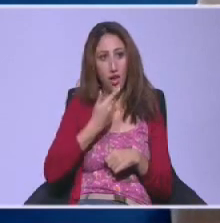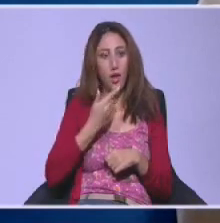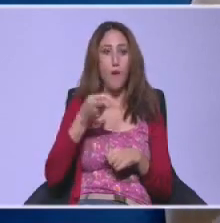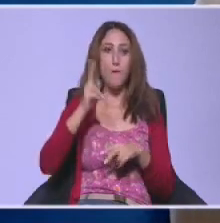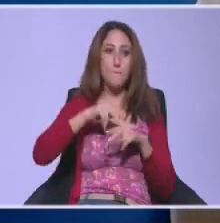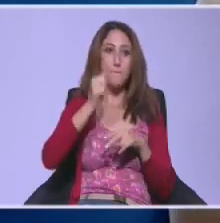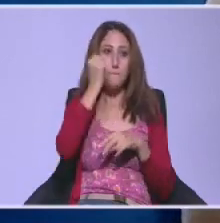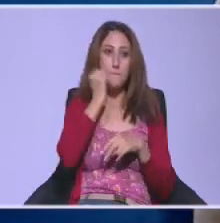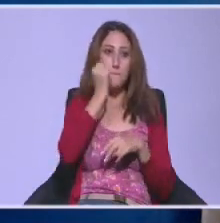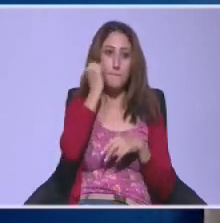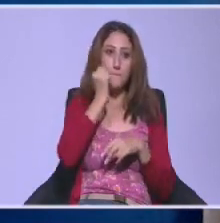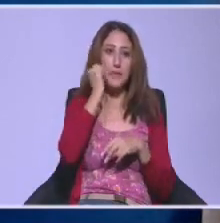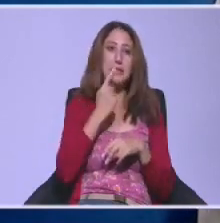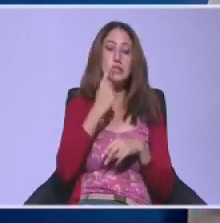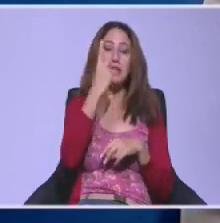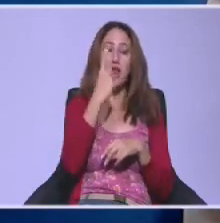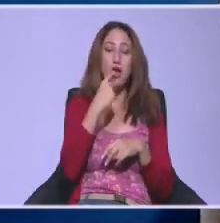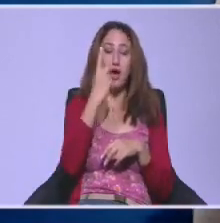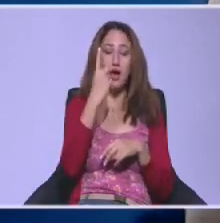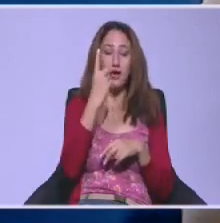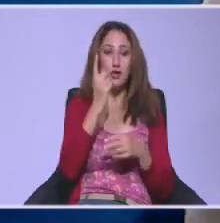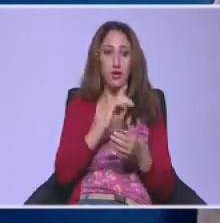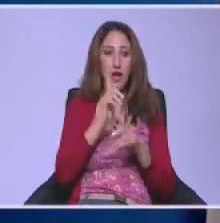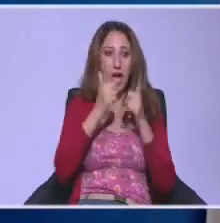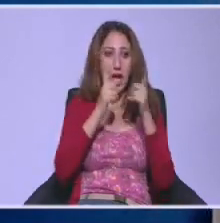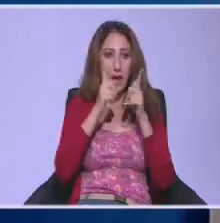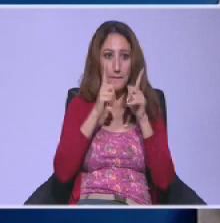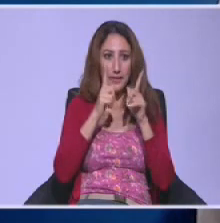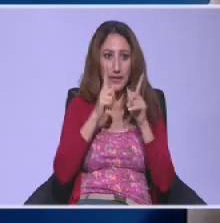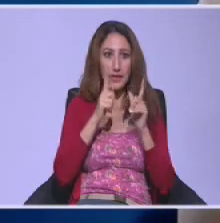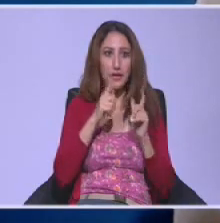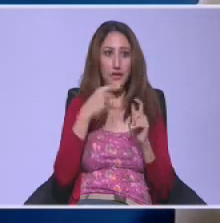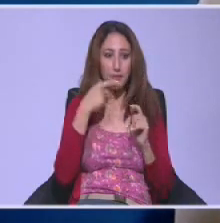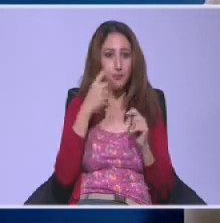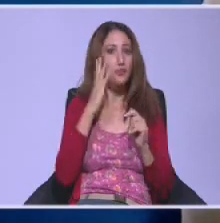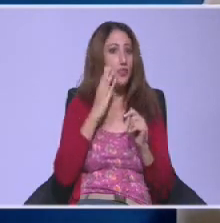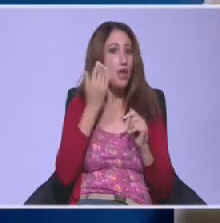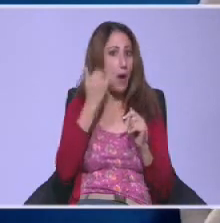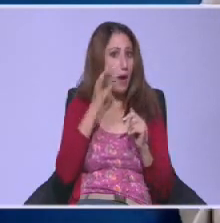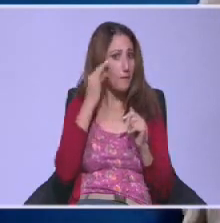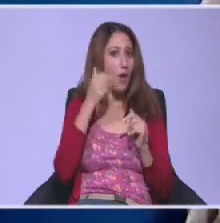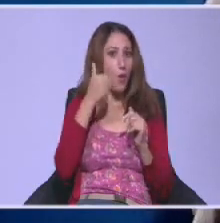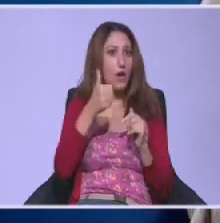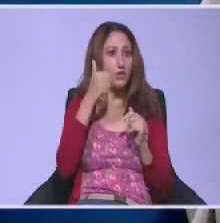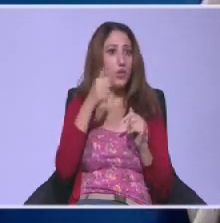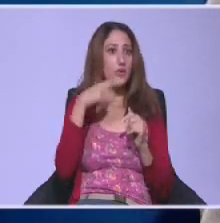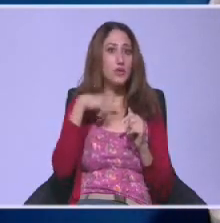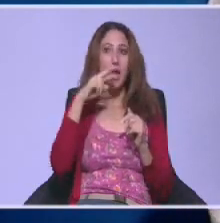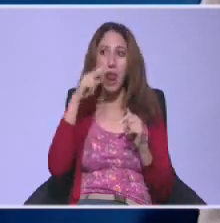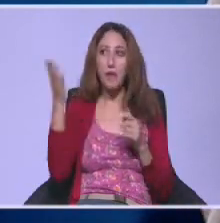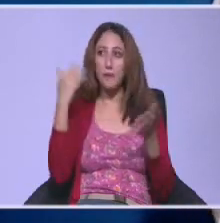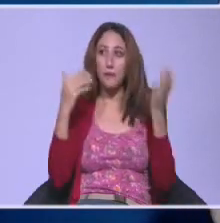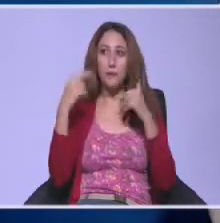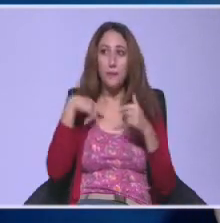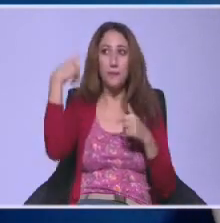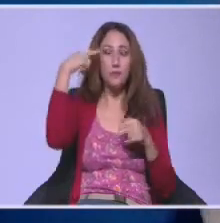دي يعني هتاخدي سنه. وفي امريكا الدكتور قال لي لا هتكوني كويسه. فطبعا كل الكلام ده فاهم انا